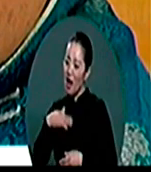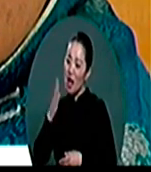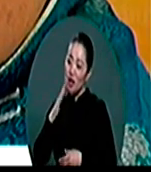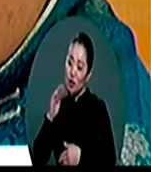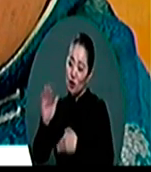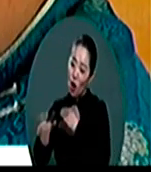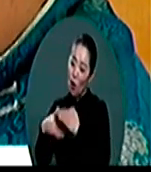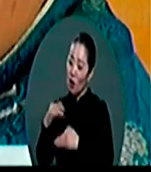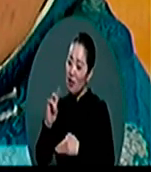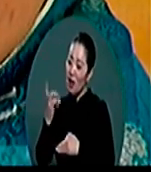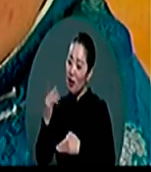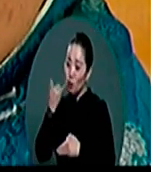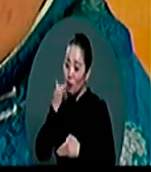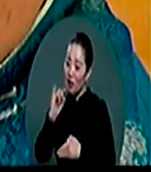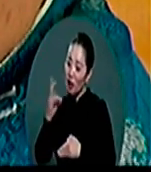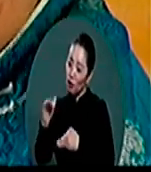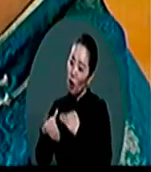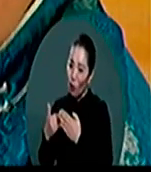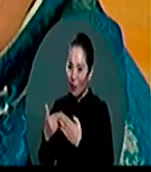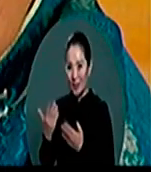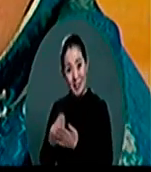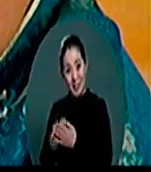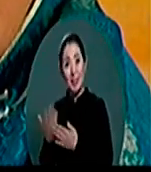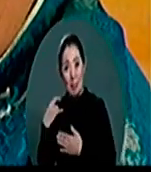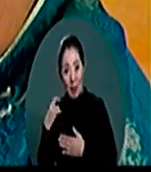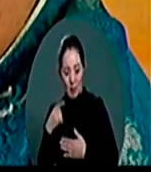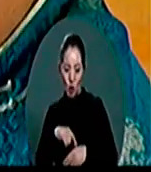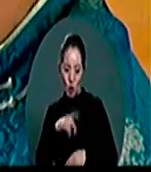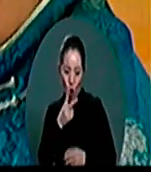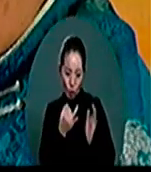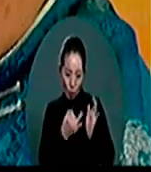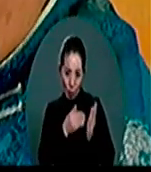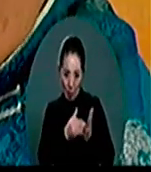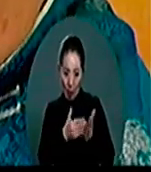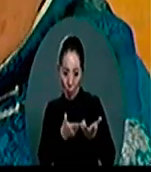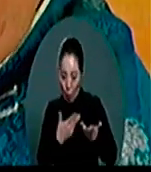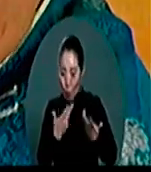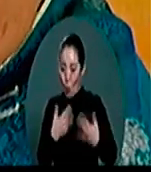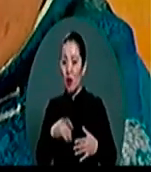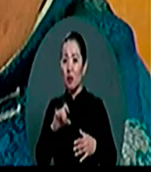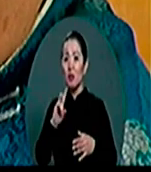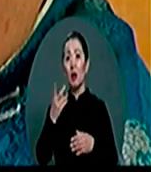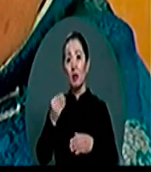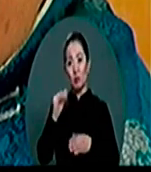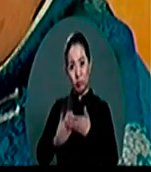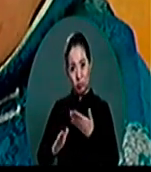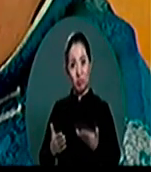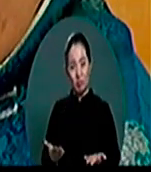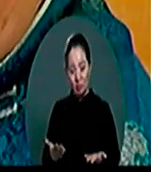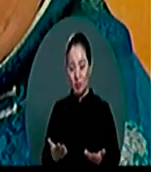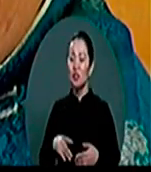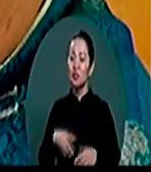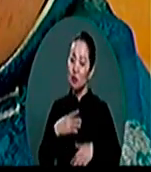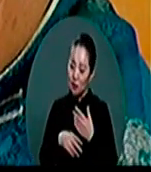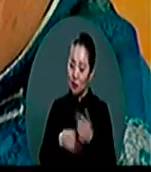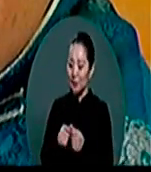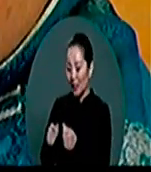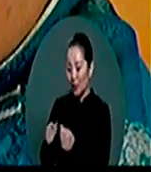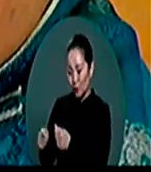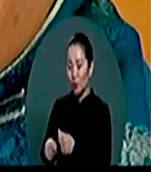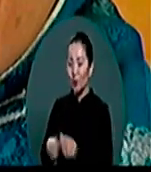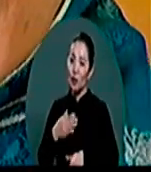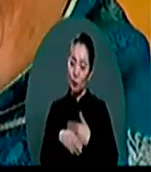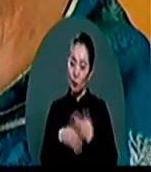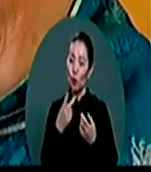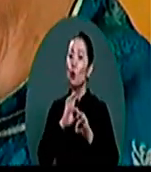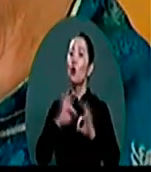Алуу миний хүү ээжтэй нэгж чалтгаа явуулаар гэсэн. Тэр 27 мянган төгрөгийн өр чинь бас хамгийн наадхан нэгж хүртэл авсан шүү дээ. Тиймэрхүү